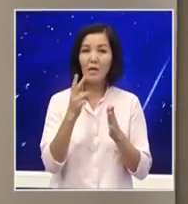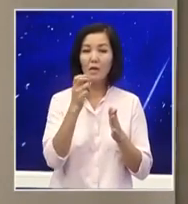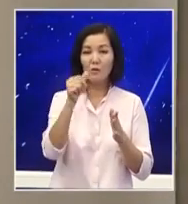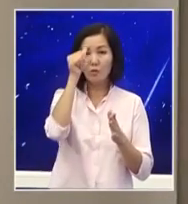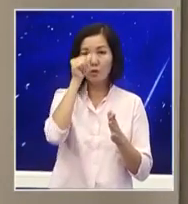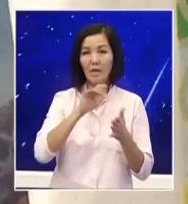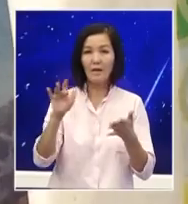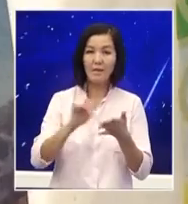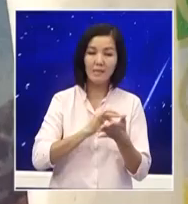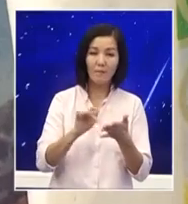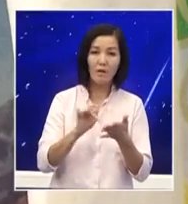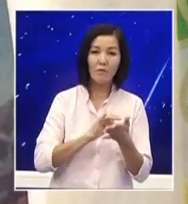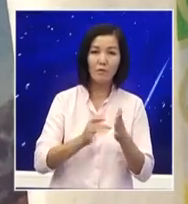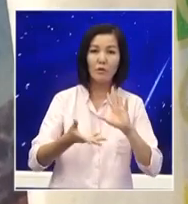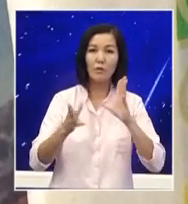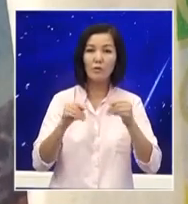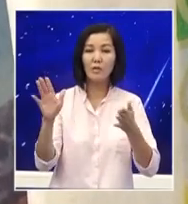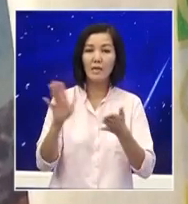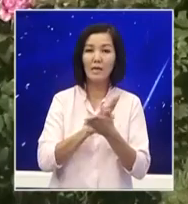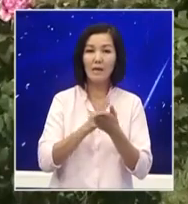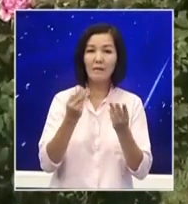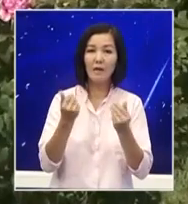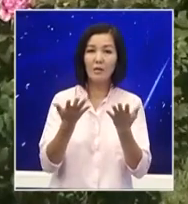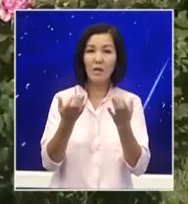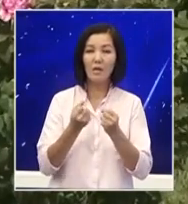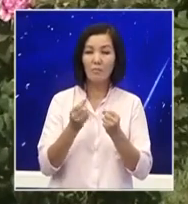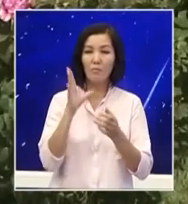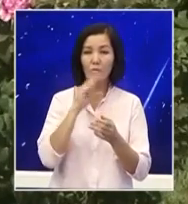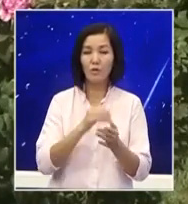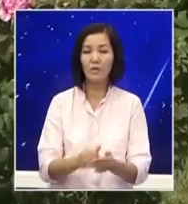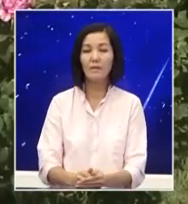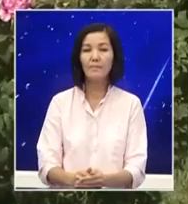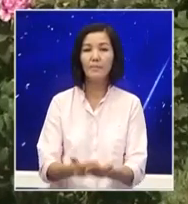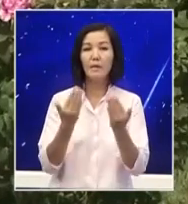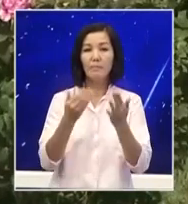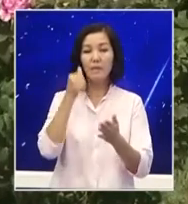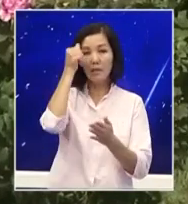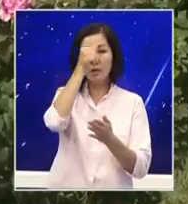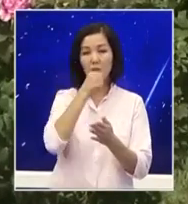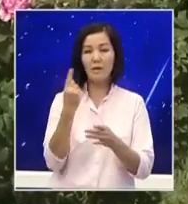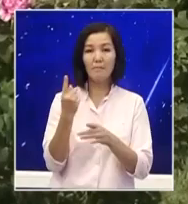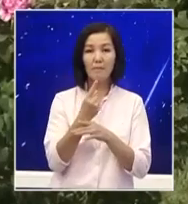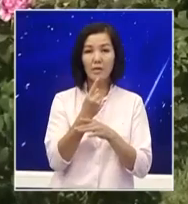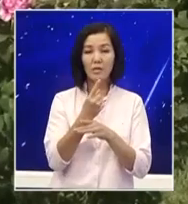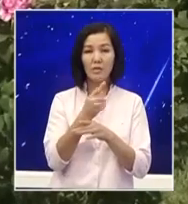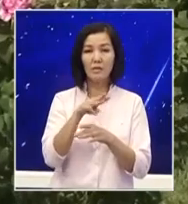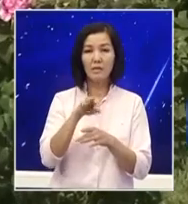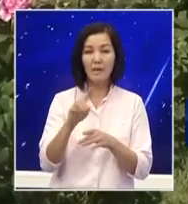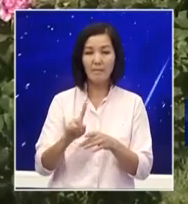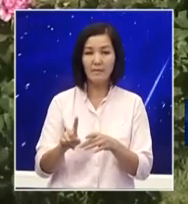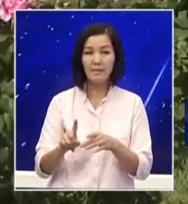есептік көрсеткіш көлемінде грант алып үлгерген. Биылғы жылға 1 тамыз